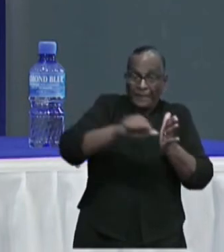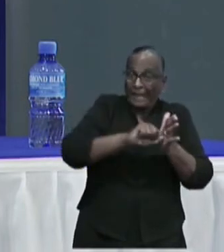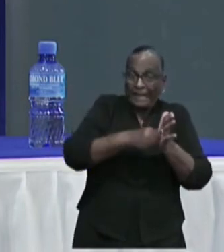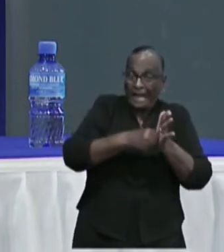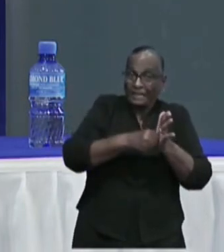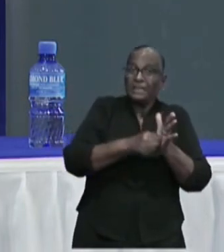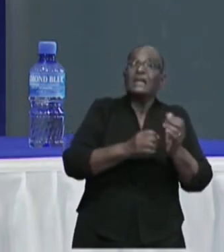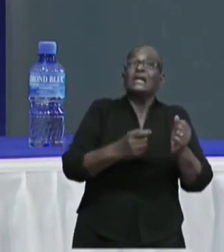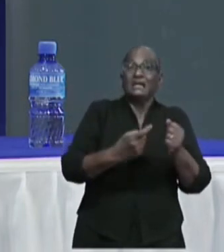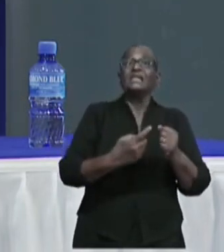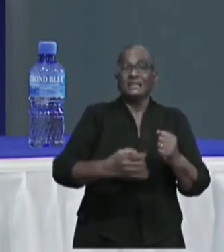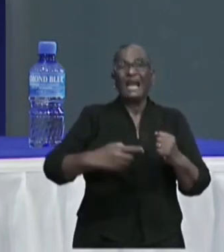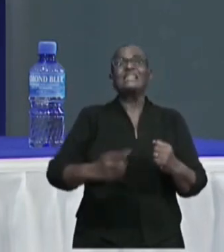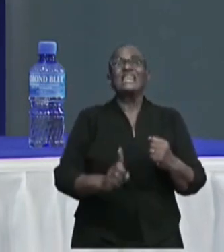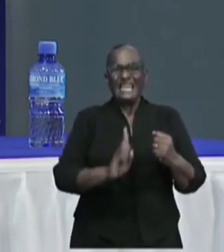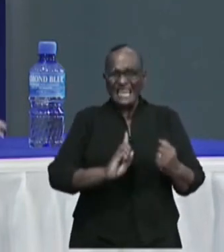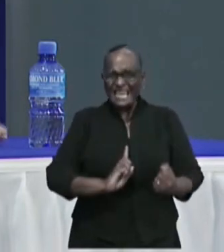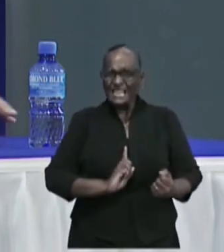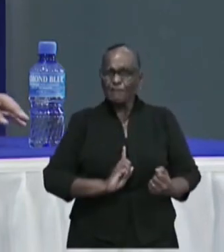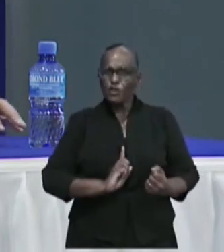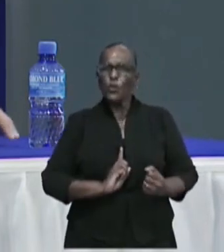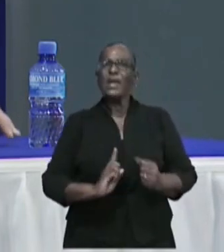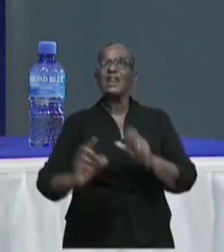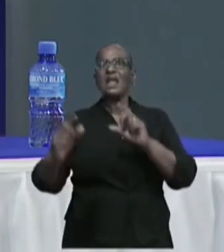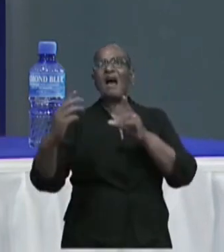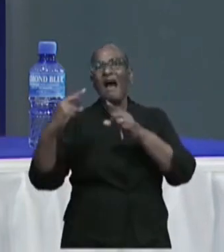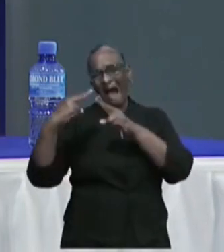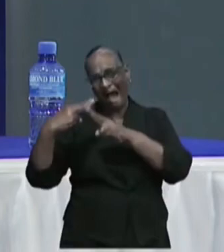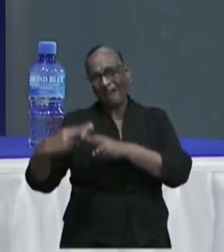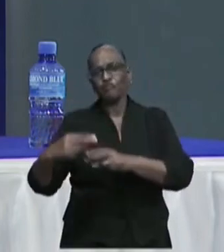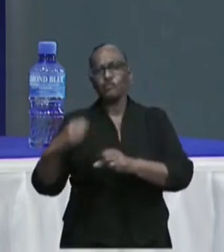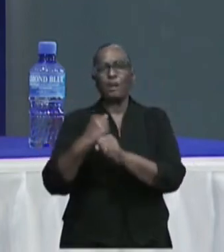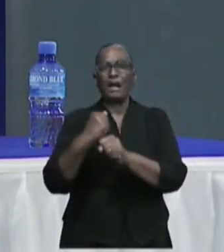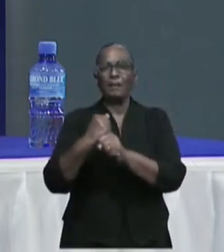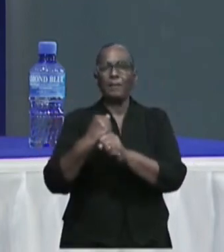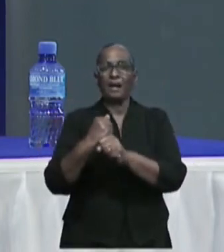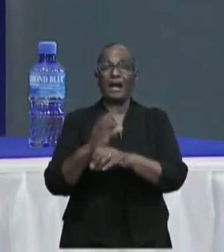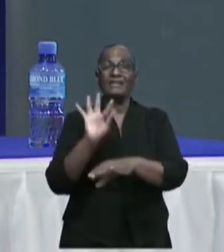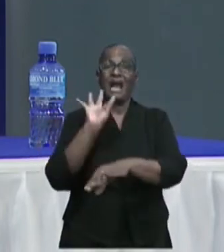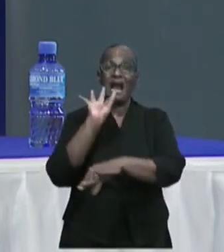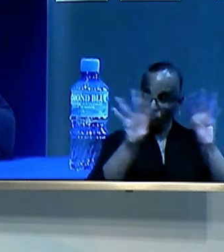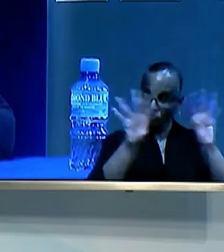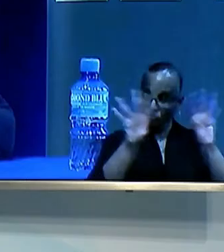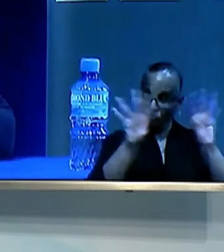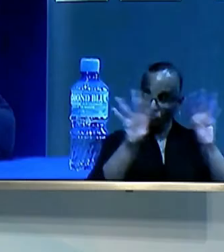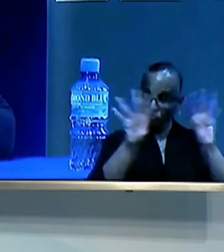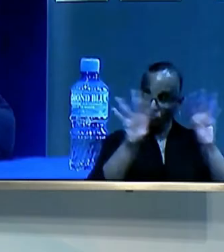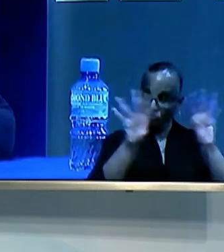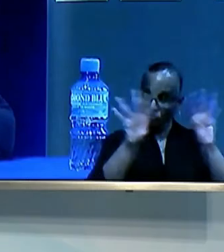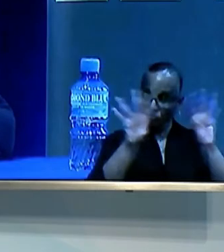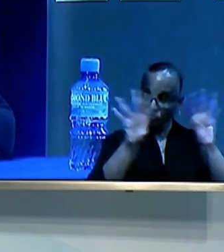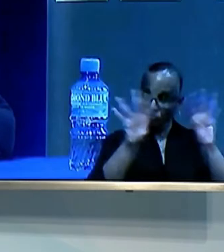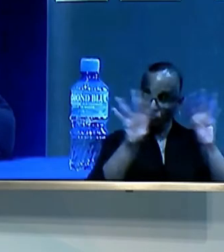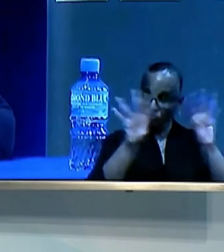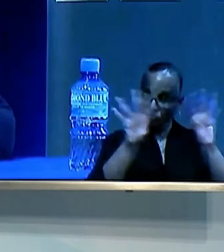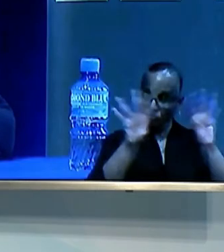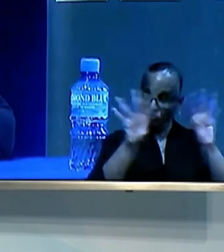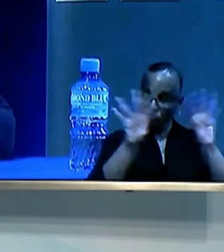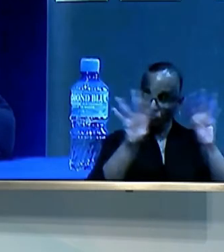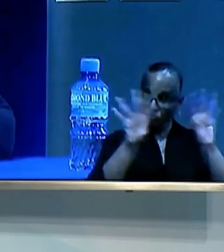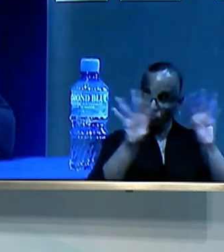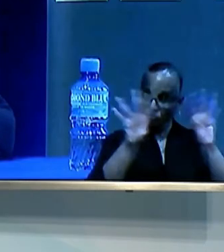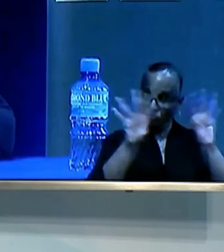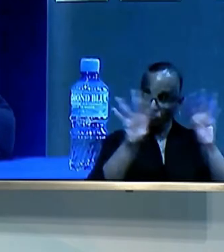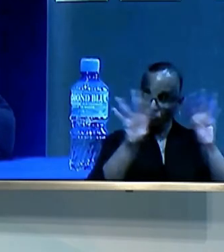individuele afspraken gemaakt worden en zullen er aparte lespakketten gemaakt worden. Minister Lilian Ferrier van